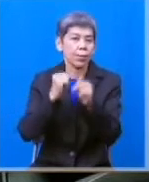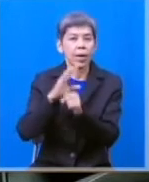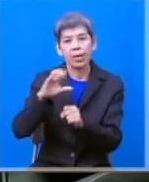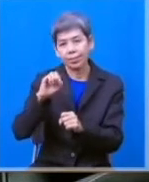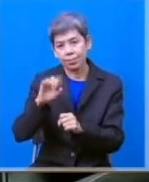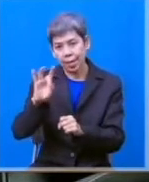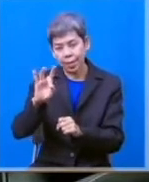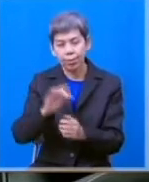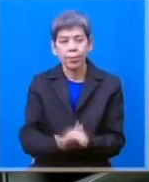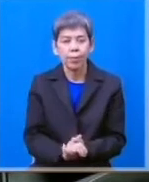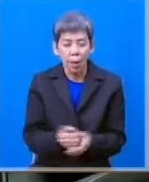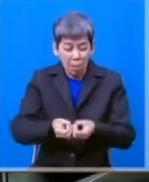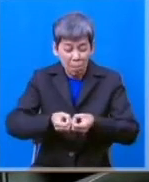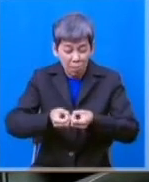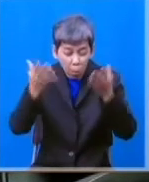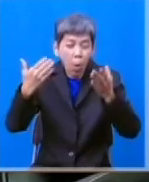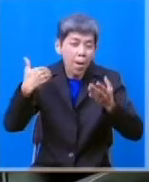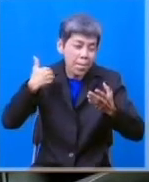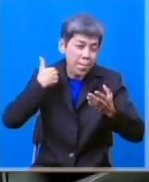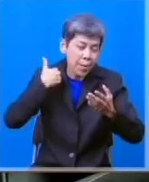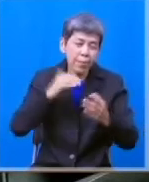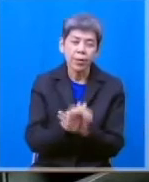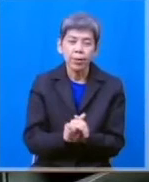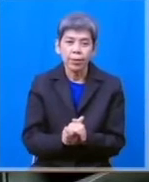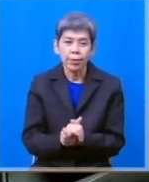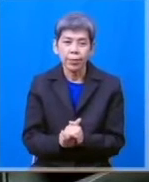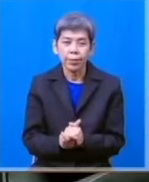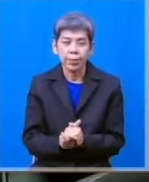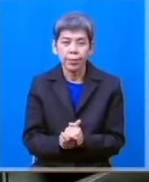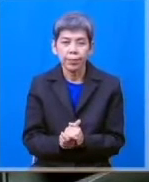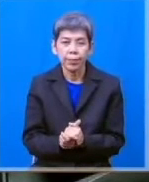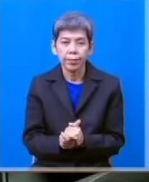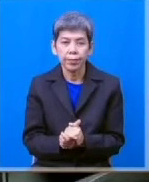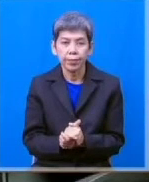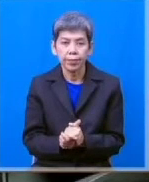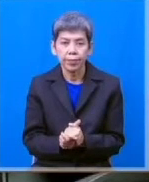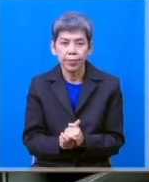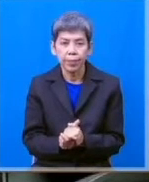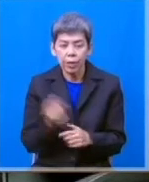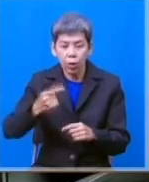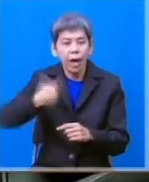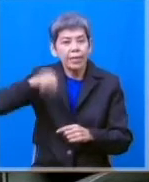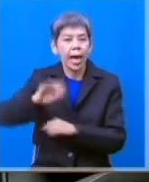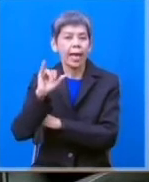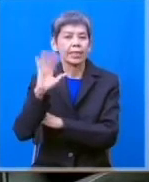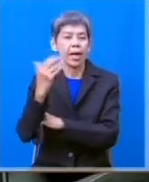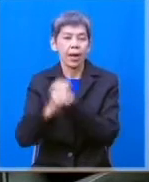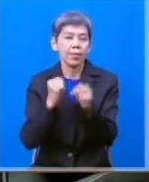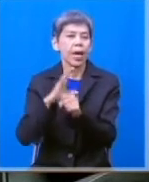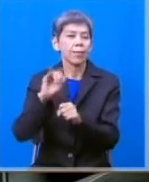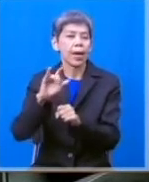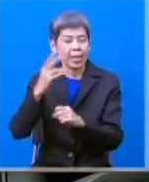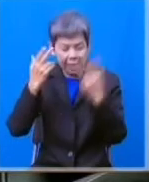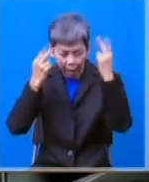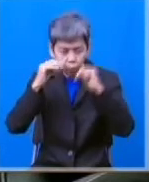ะครับระเบิดที่ข้างระเบิดเข้ามาในศาลรัชดาปี58ท่านประยุทธ์นะครับ